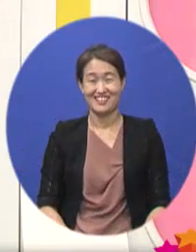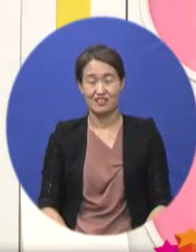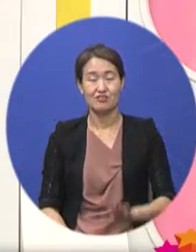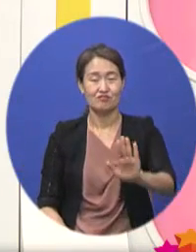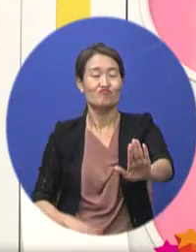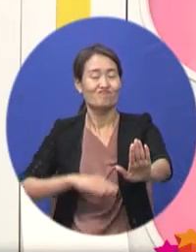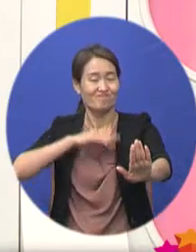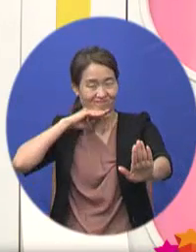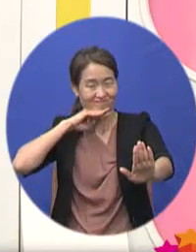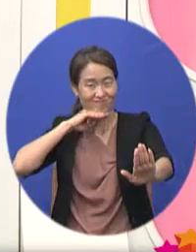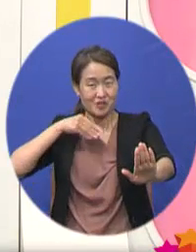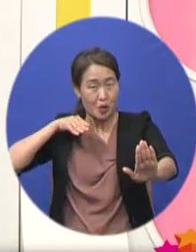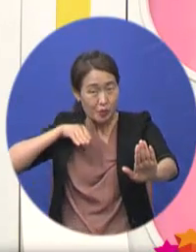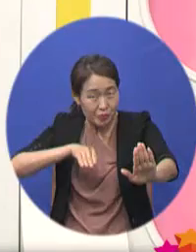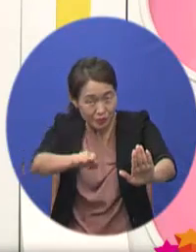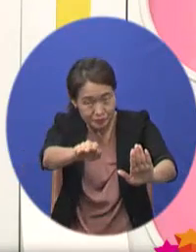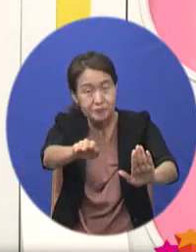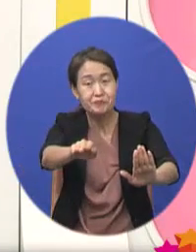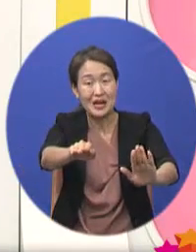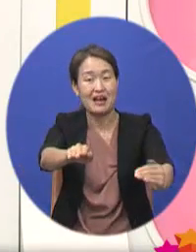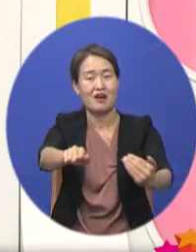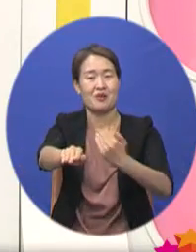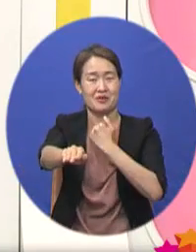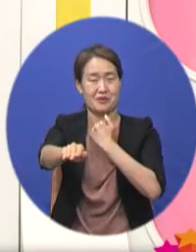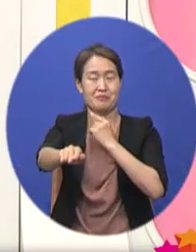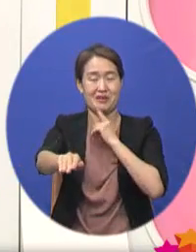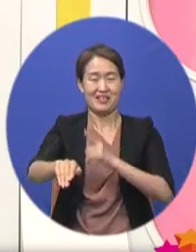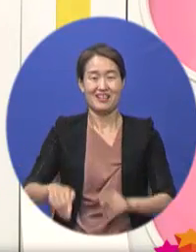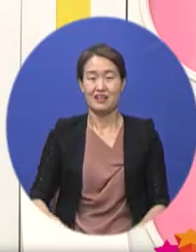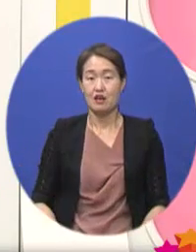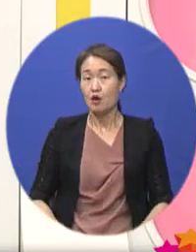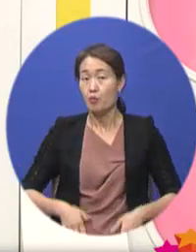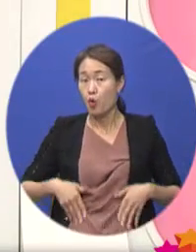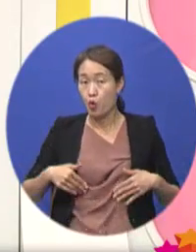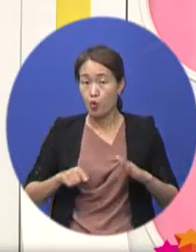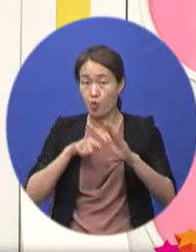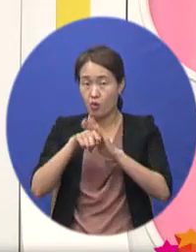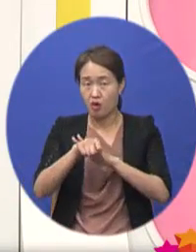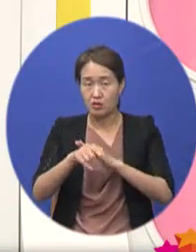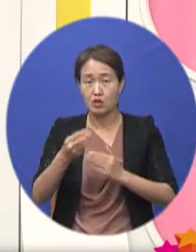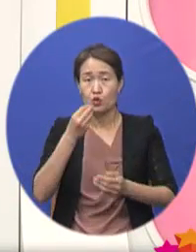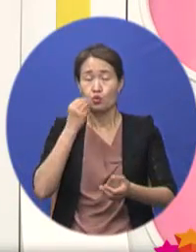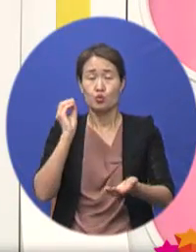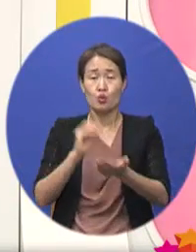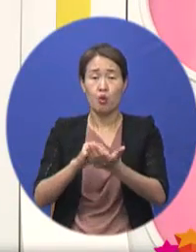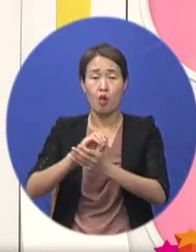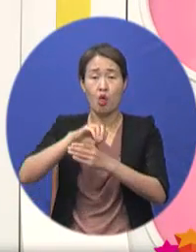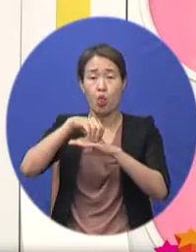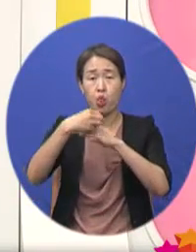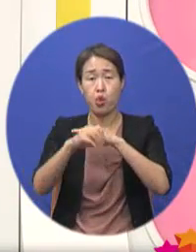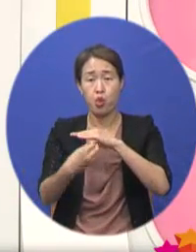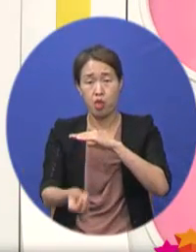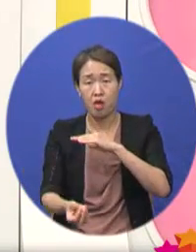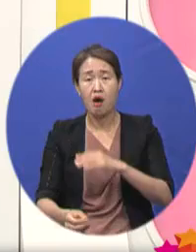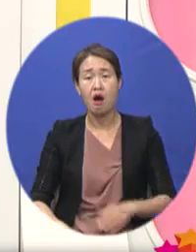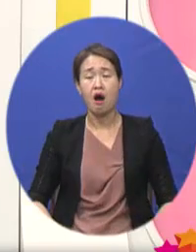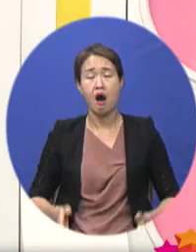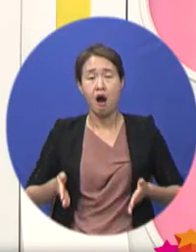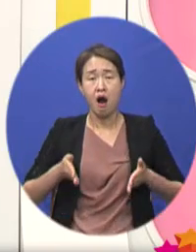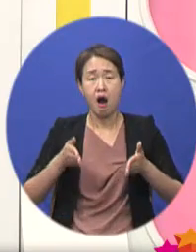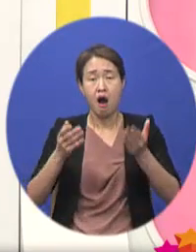서 네. 있고 서 있고 네. 어, 아, 거기 기억나고 근데 네. 봄에 갔는데요 네. 이 돌이 떨어지더라고 돌이 도로가에 아,